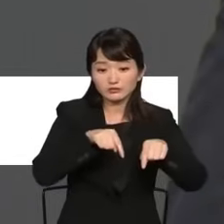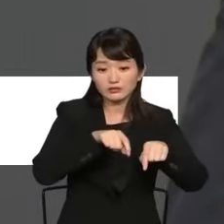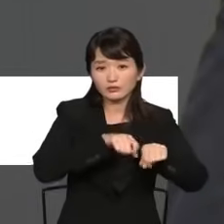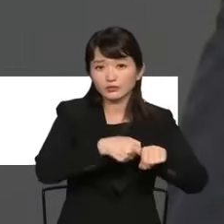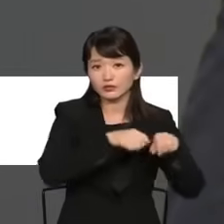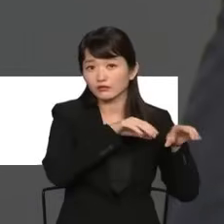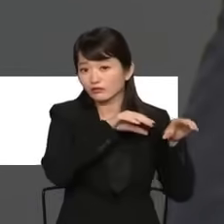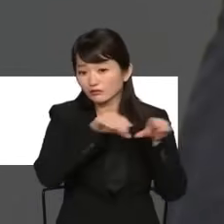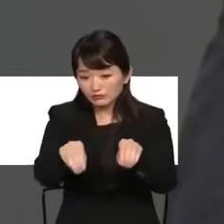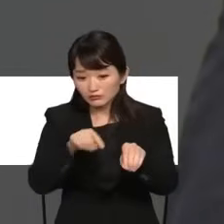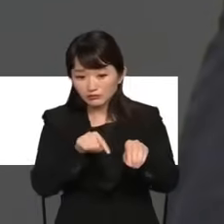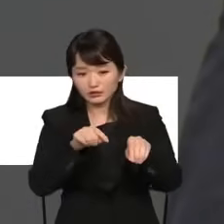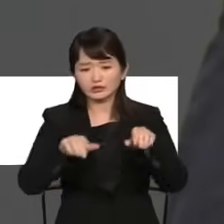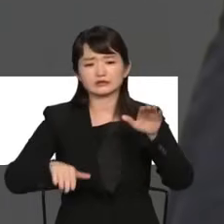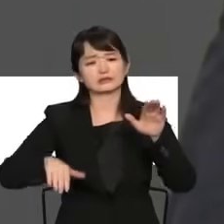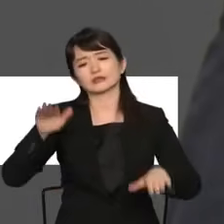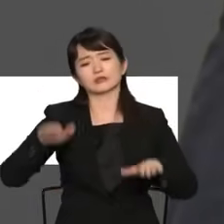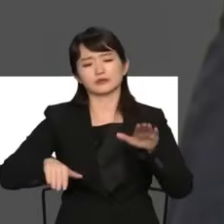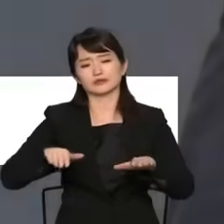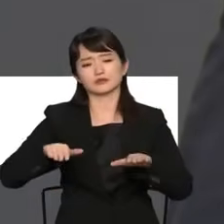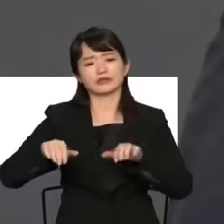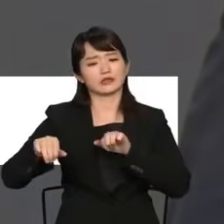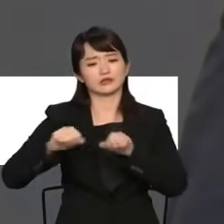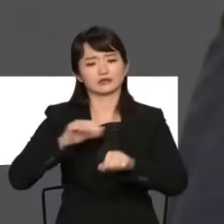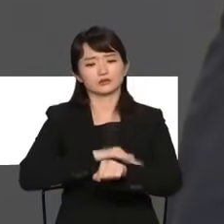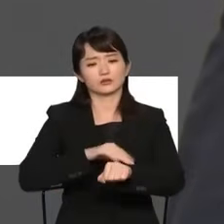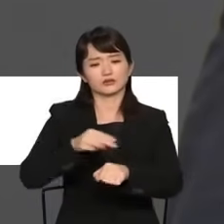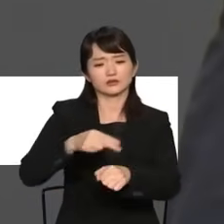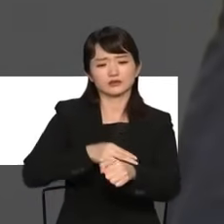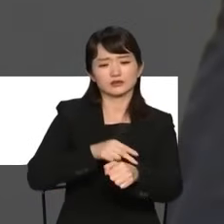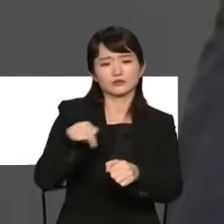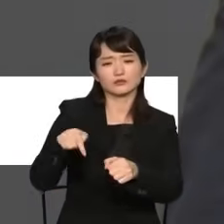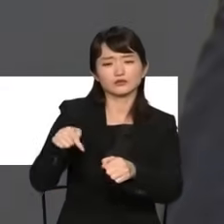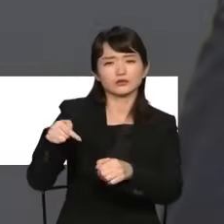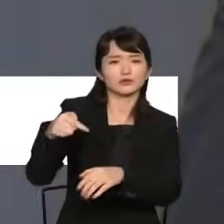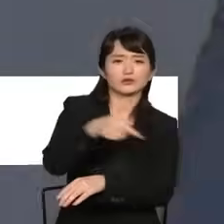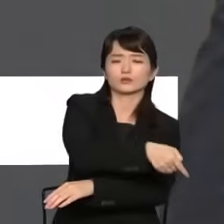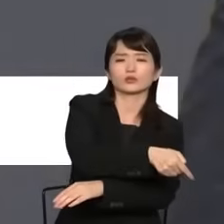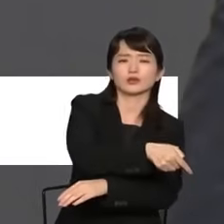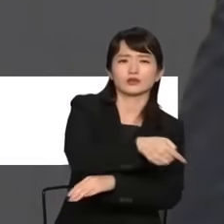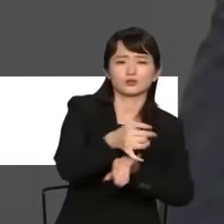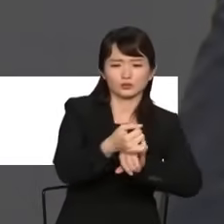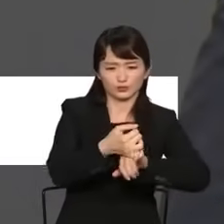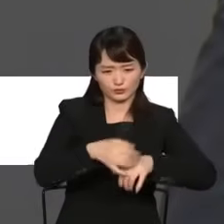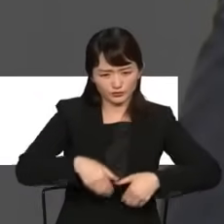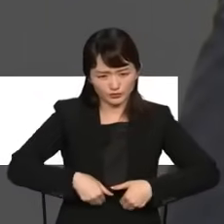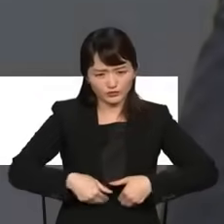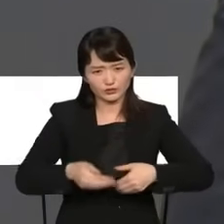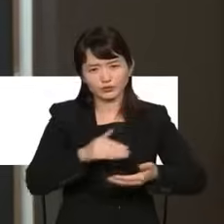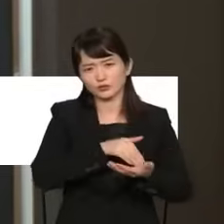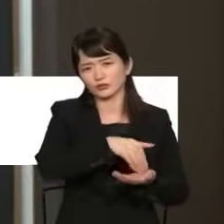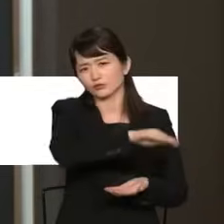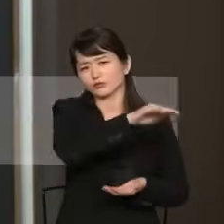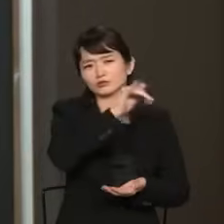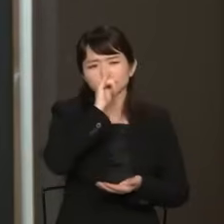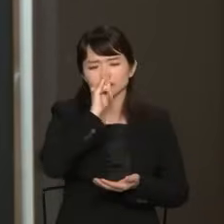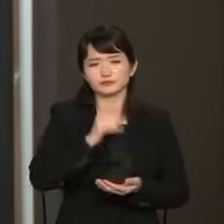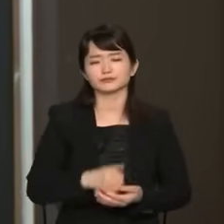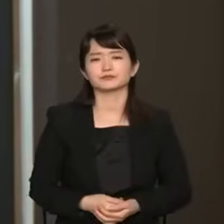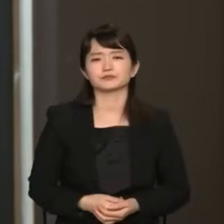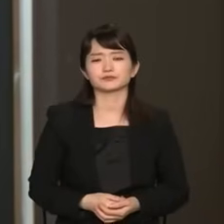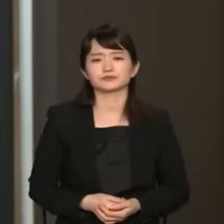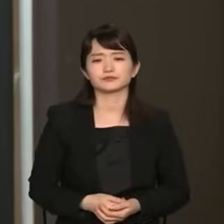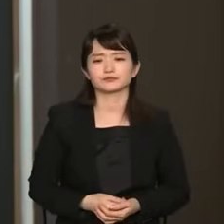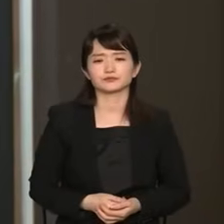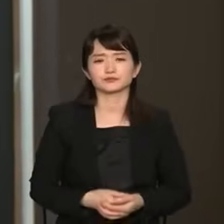중단하겠다는 차별적 행정으로 전공의들을 아예 필수 의료의 밖으로 내몰고